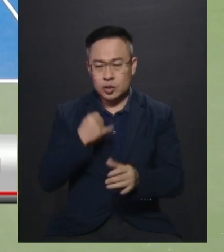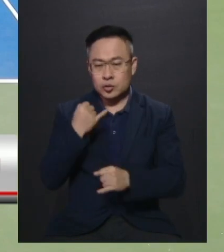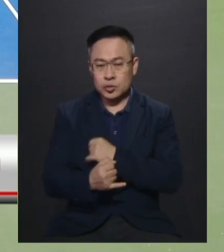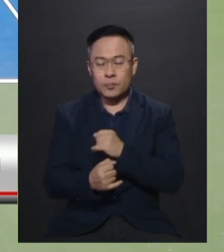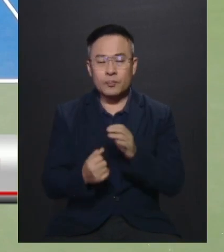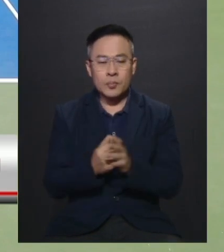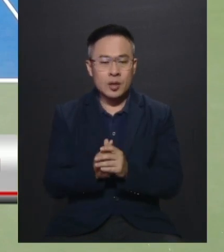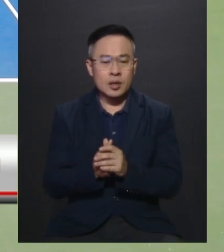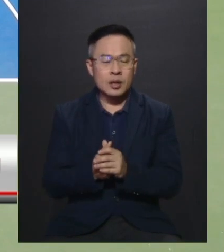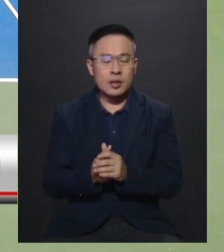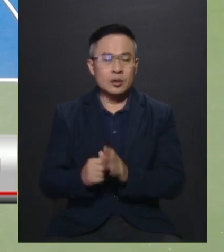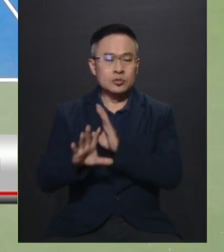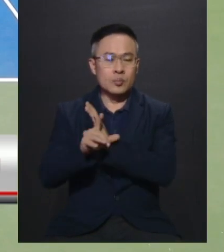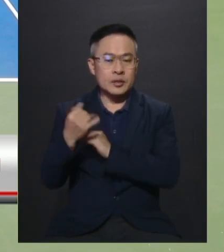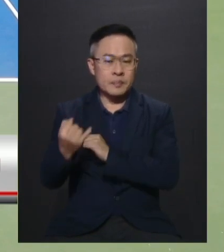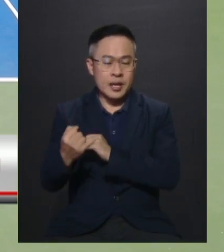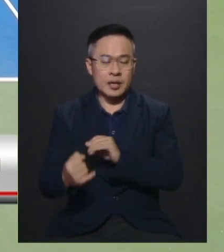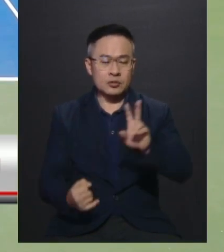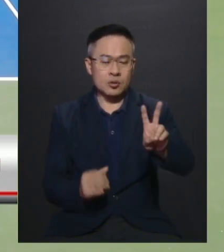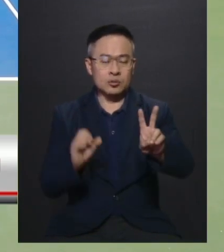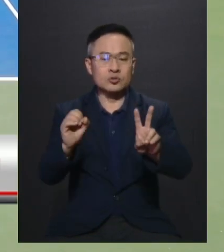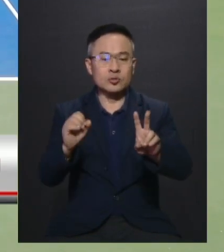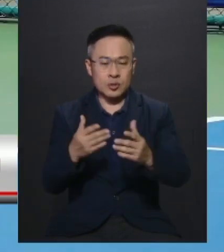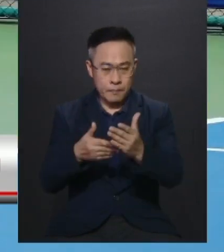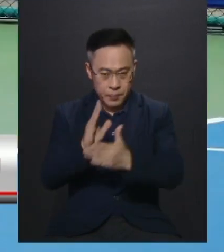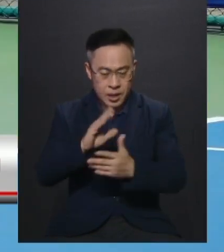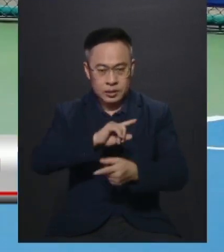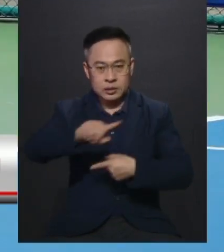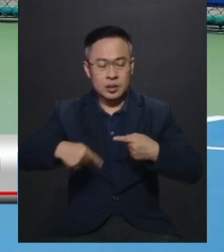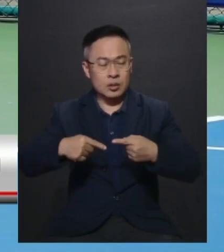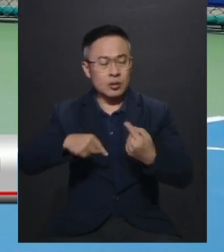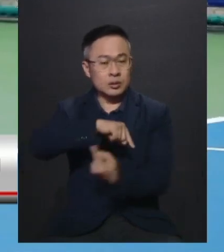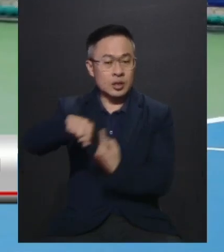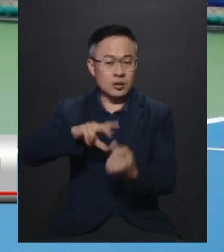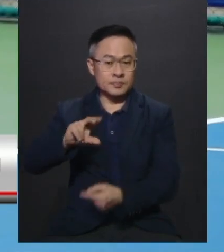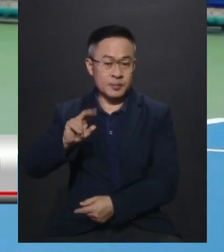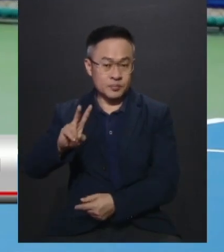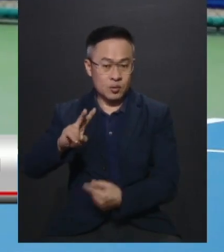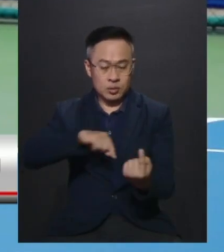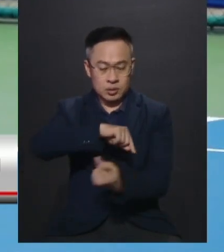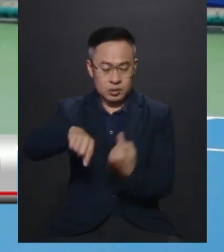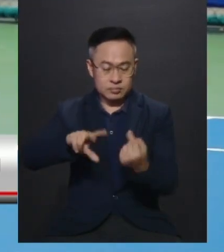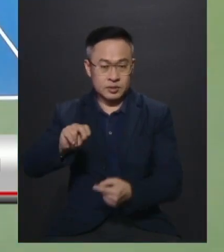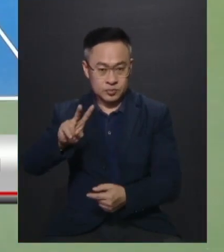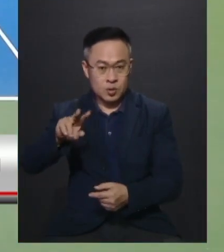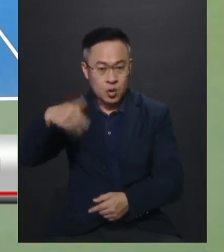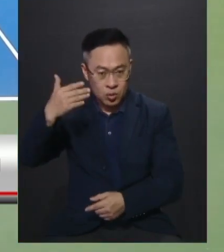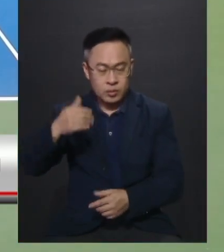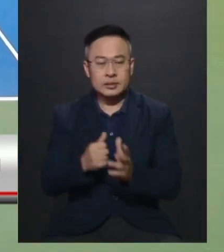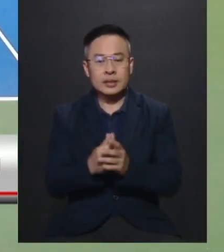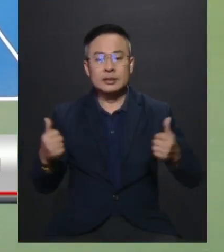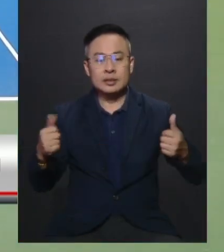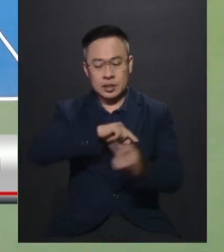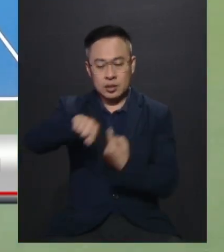ดค่ะ6-0และ6-2แล้วก็คว้าสิทธิ์ผ่านเข้าสู่รอบต่อไปก็คือรอบ32คนสุดท้ายจะไปเจอกับคม